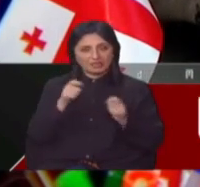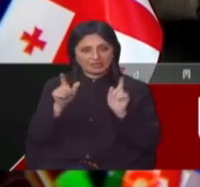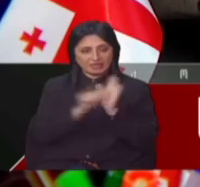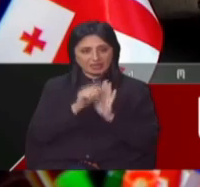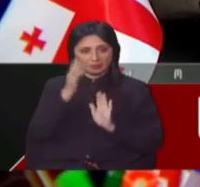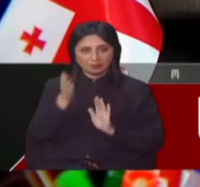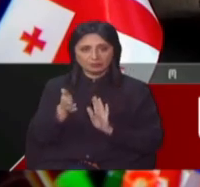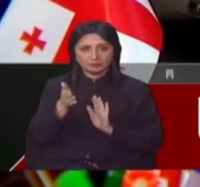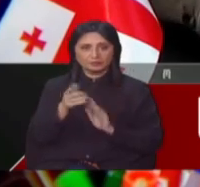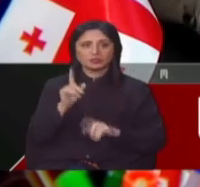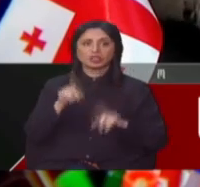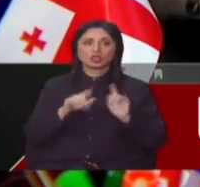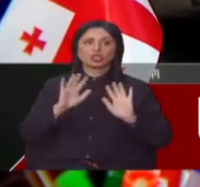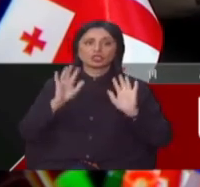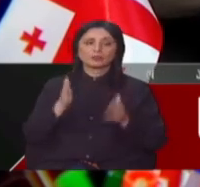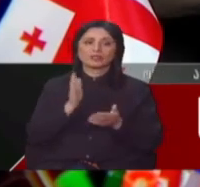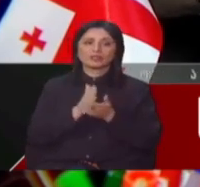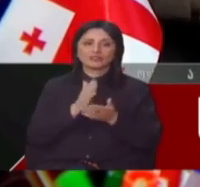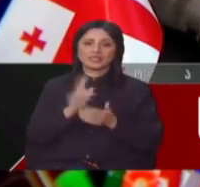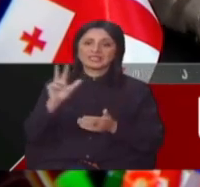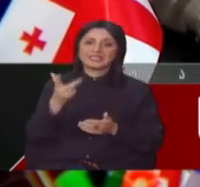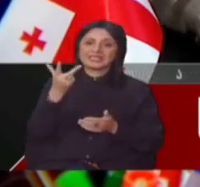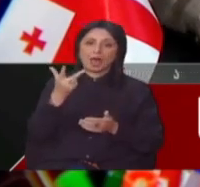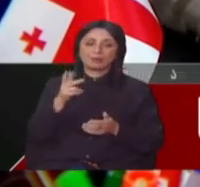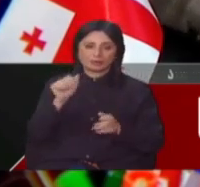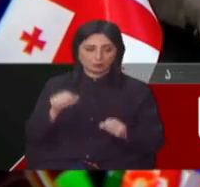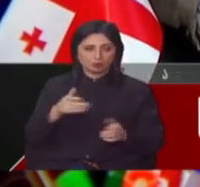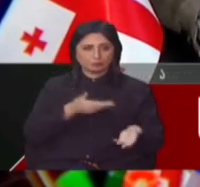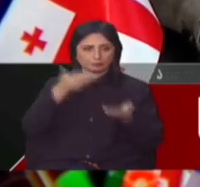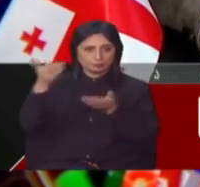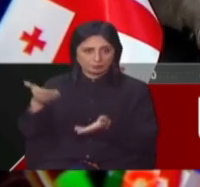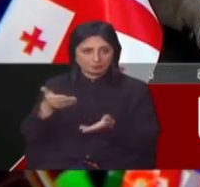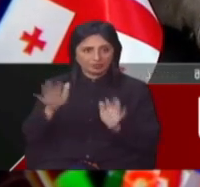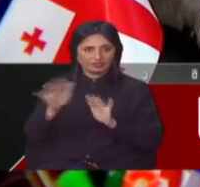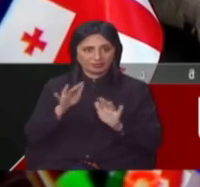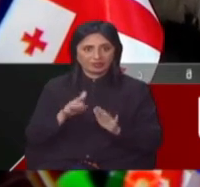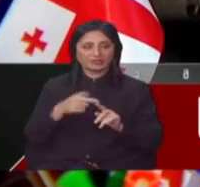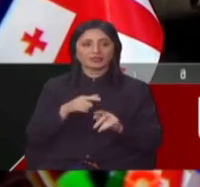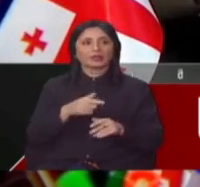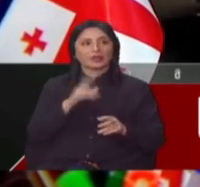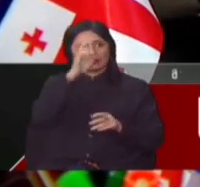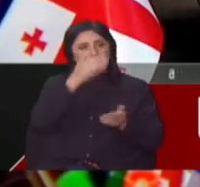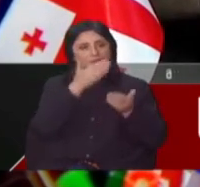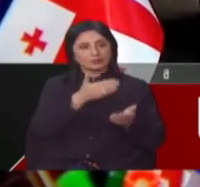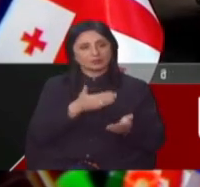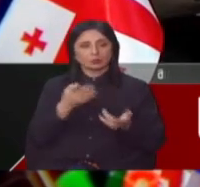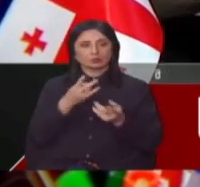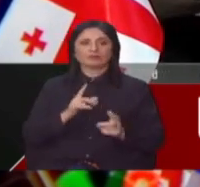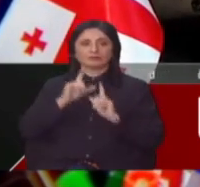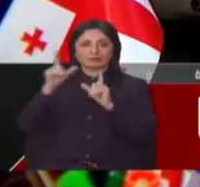პრეზიდენტებთან, ზოგიერთ შემთხვევაში არის სამიტებში პრეზიდენტის მონაწილეობა მთავრობის თანხმობის გარეშე, ასევე